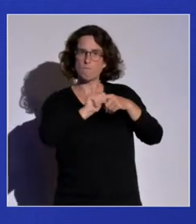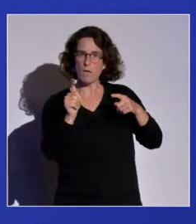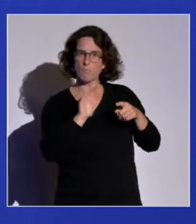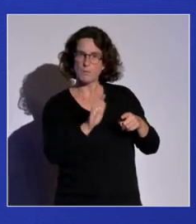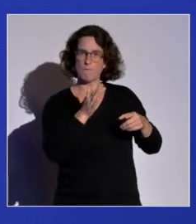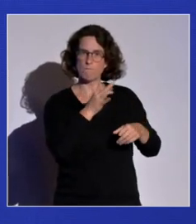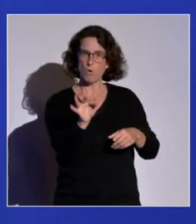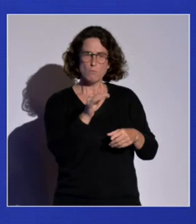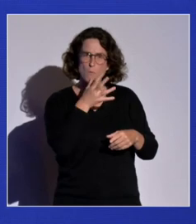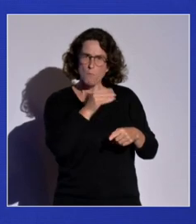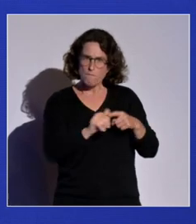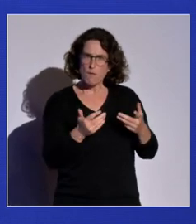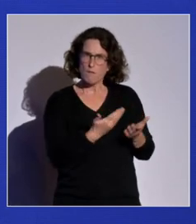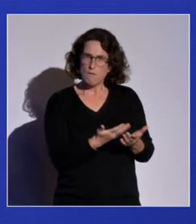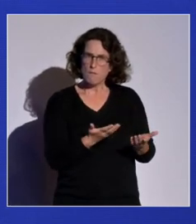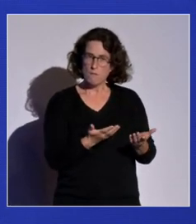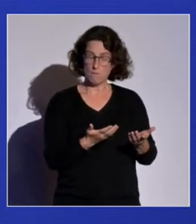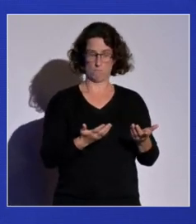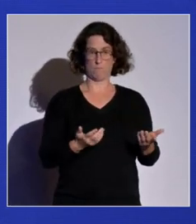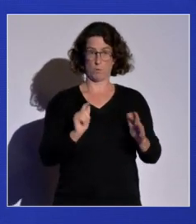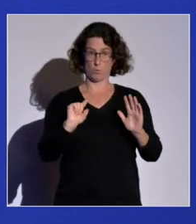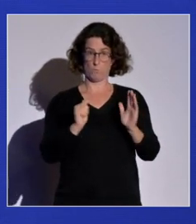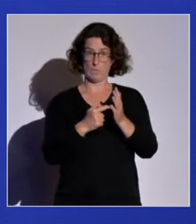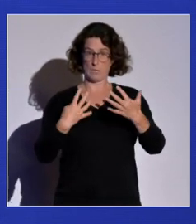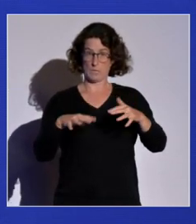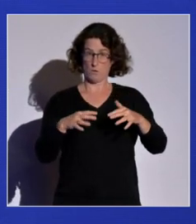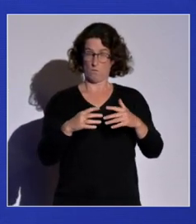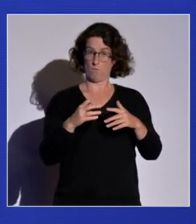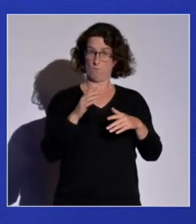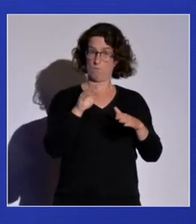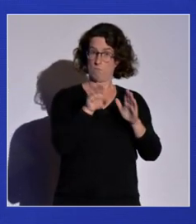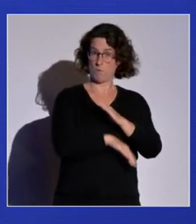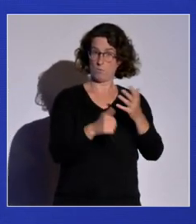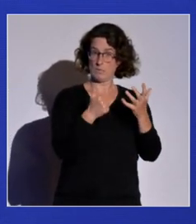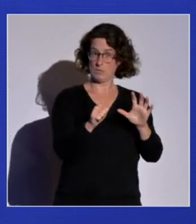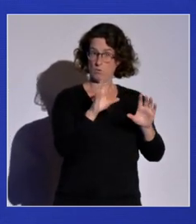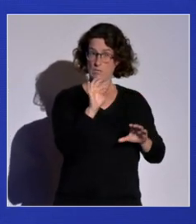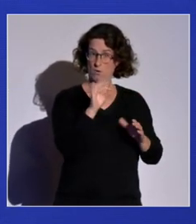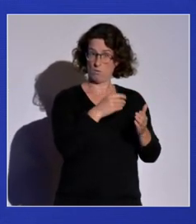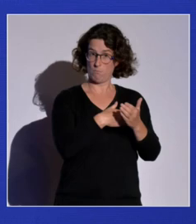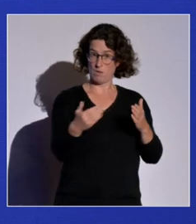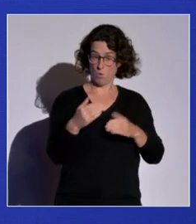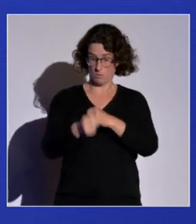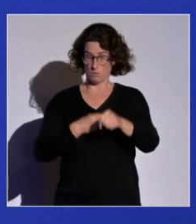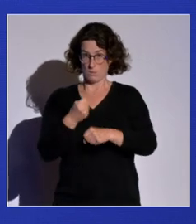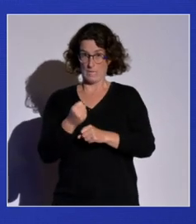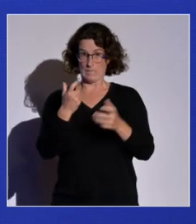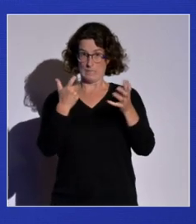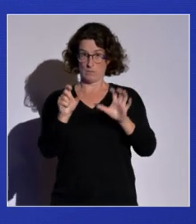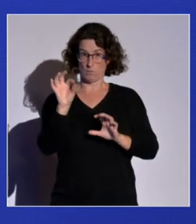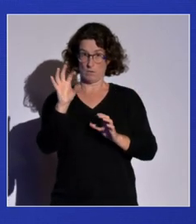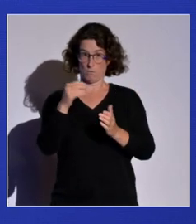650 millions en 2019 et c'est 750 millions cette année. On a pris ce simple